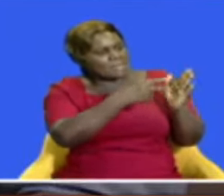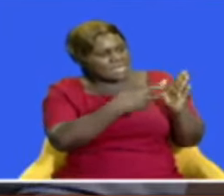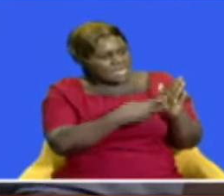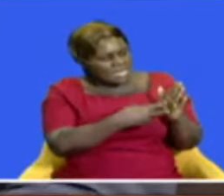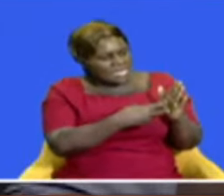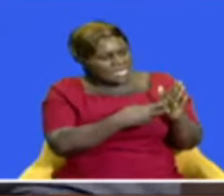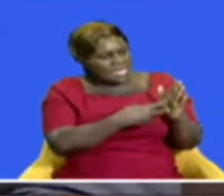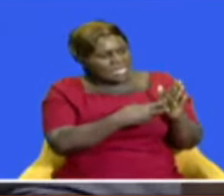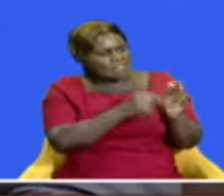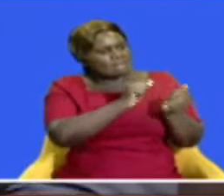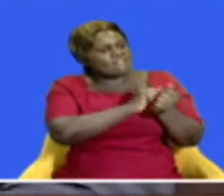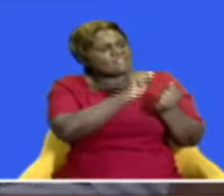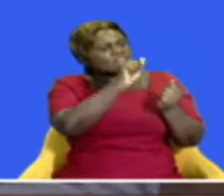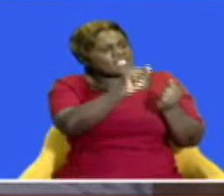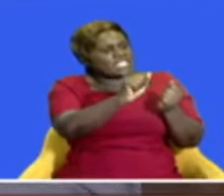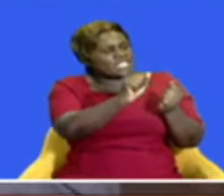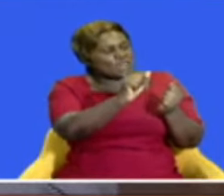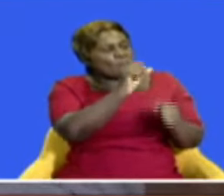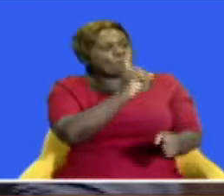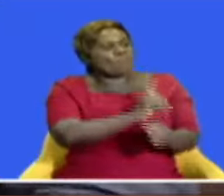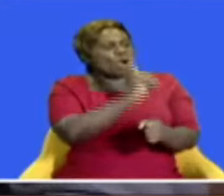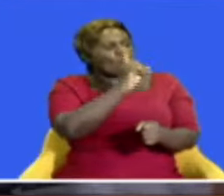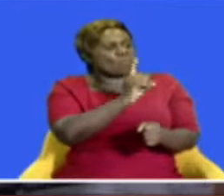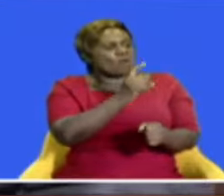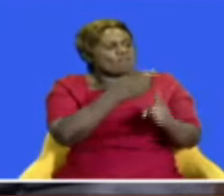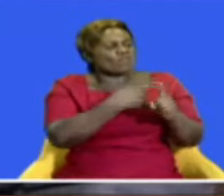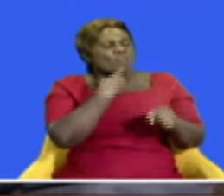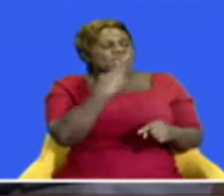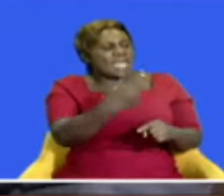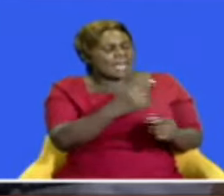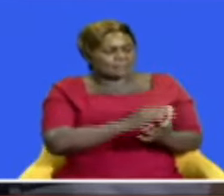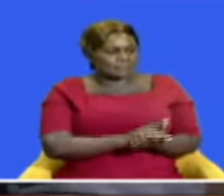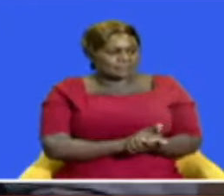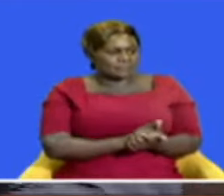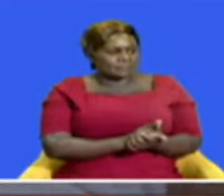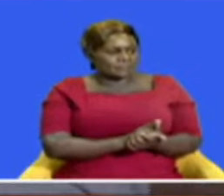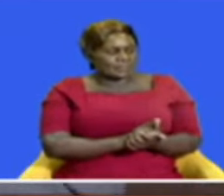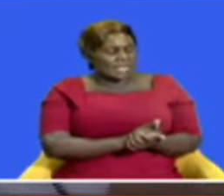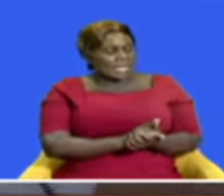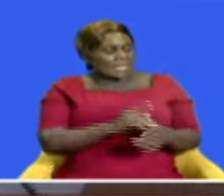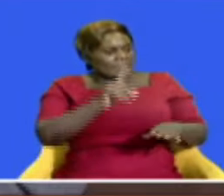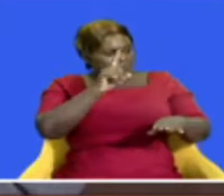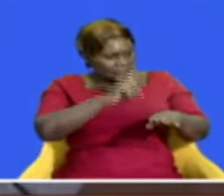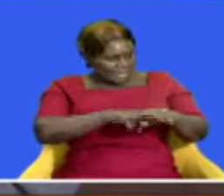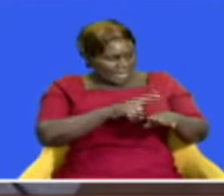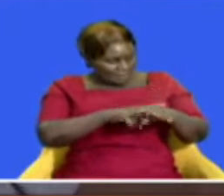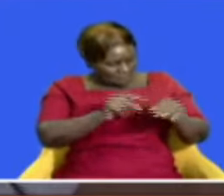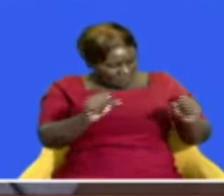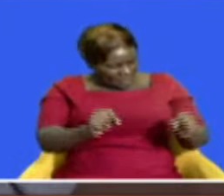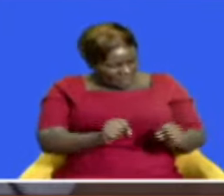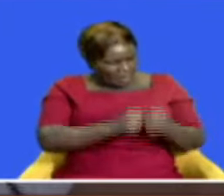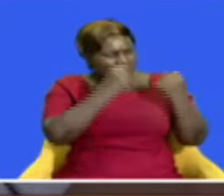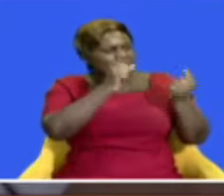shilingi 15 kwa kila shilingi 100. Na itakapofika